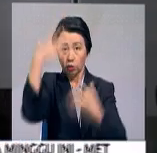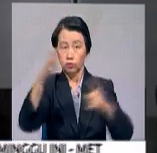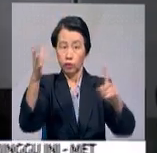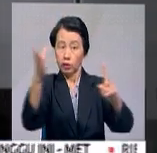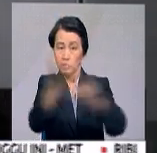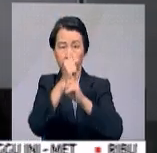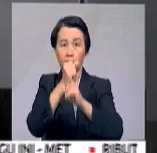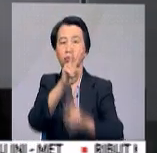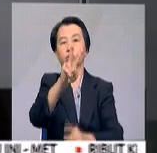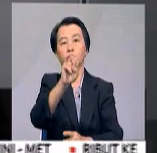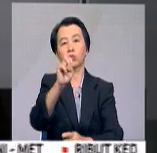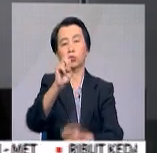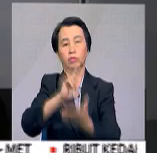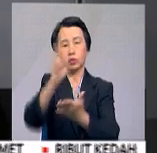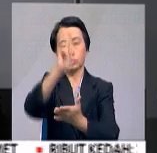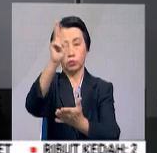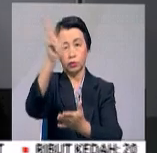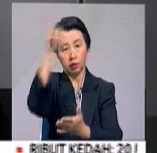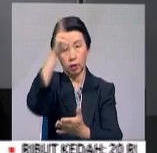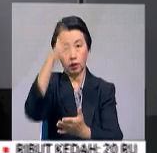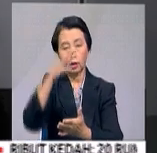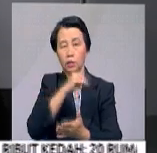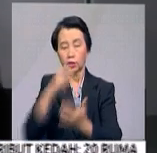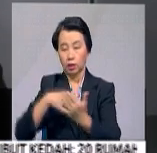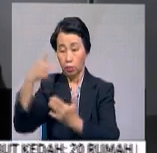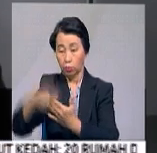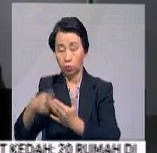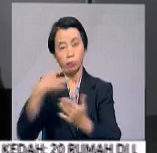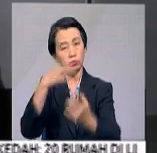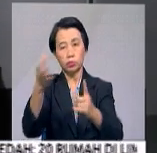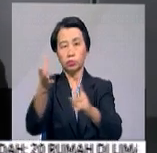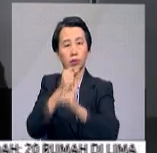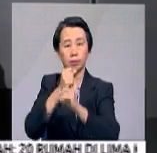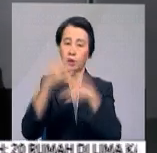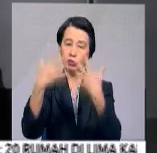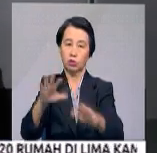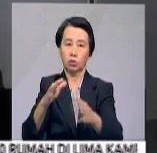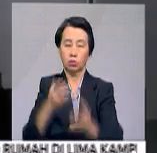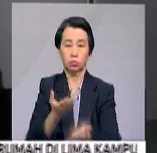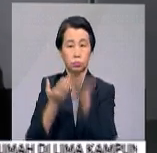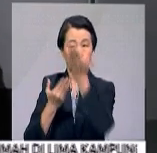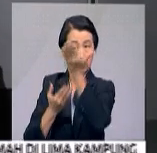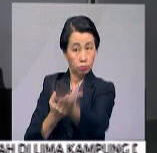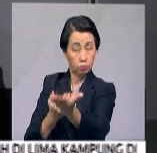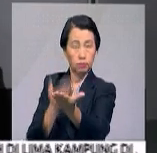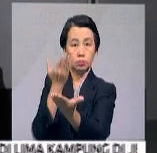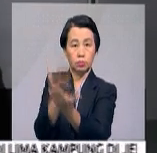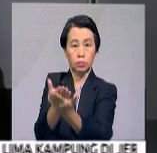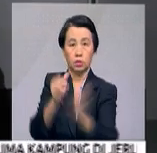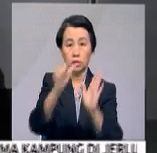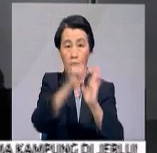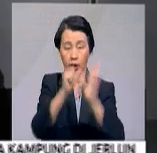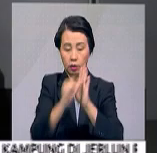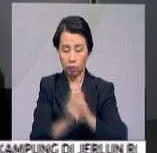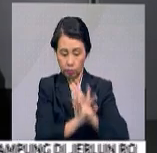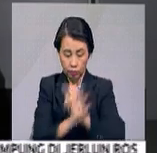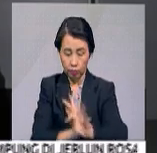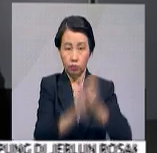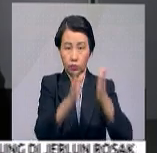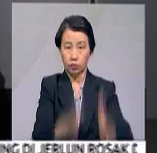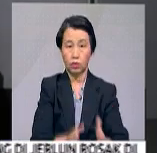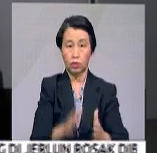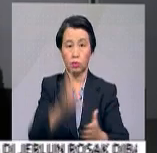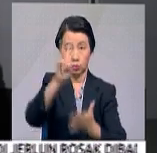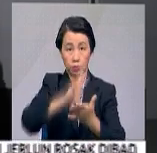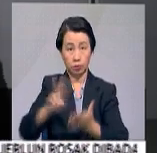sasaran. Program ini juga mencapai sasaran dalam bentuk pembentangan Akta Pelindungan Pengguna 2 minggu